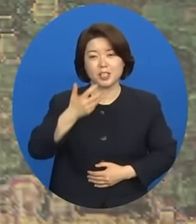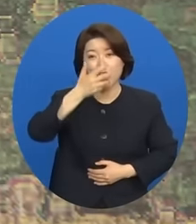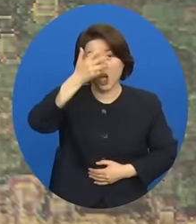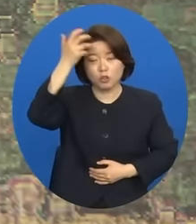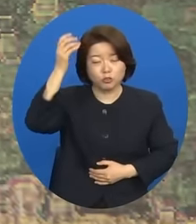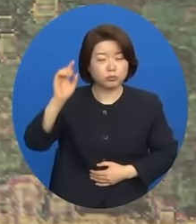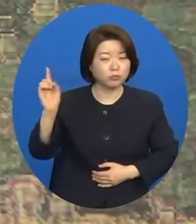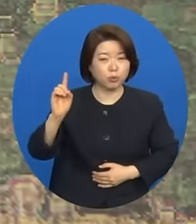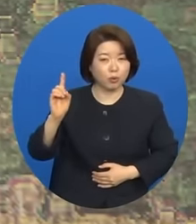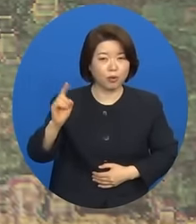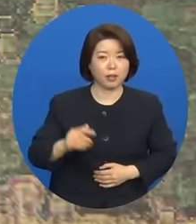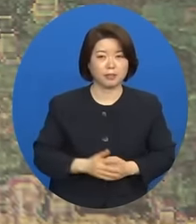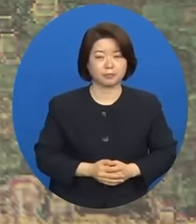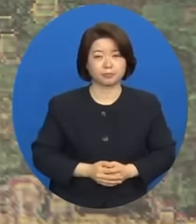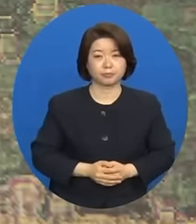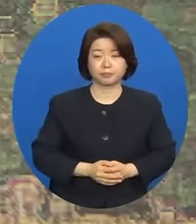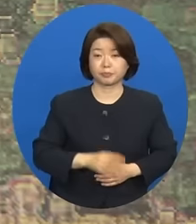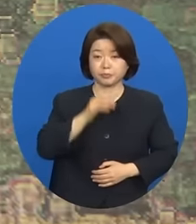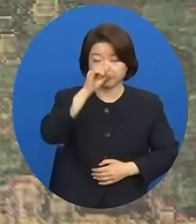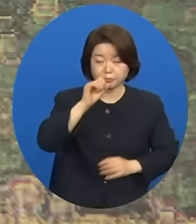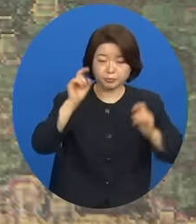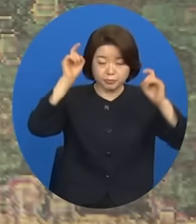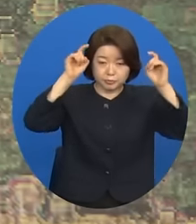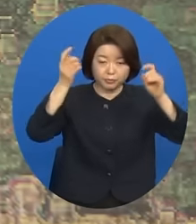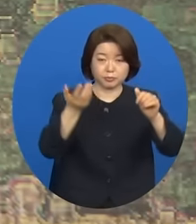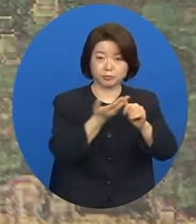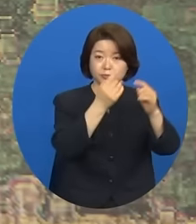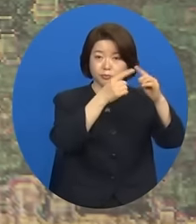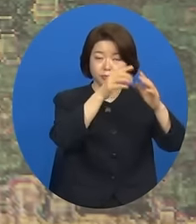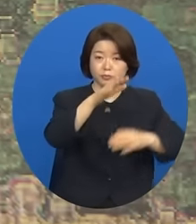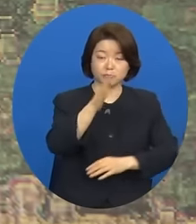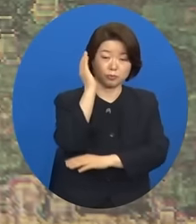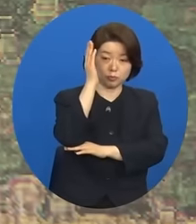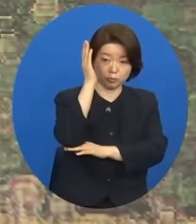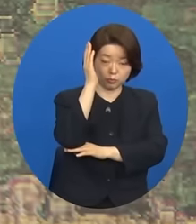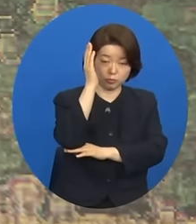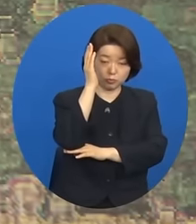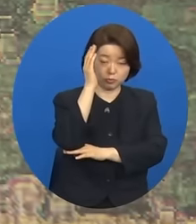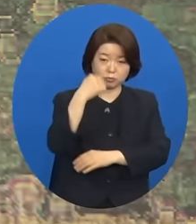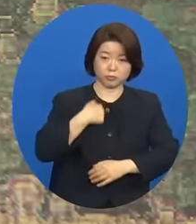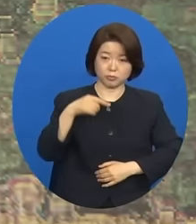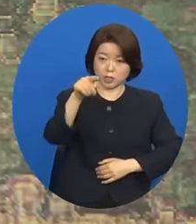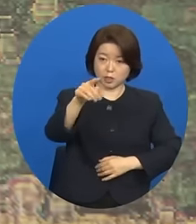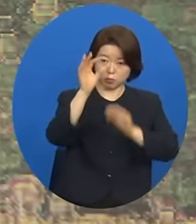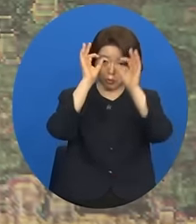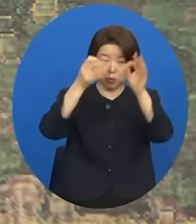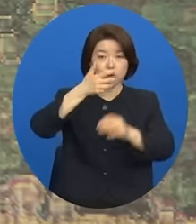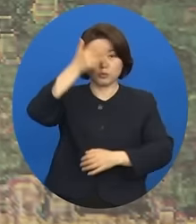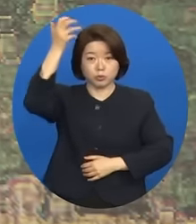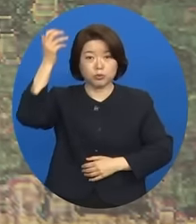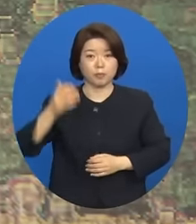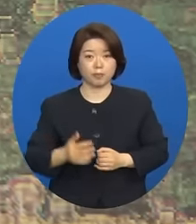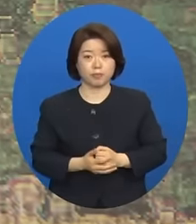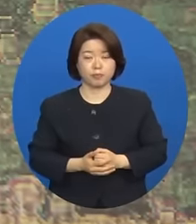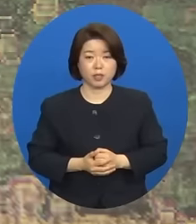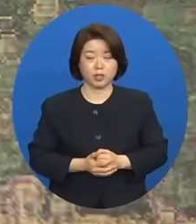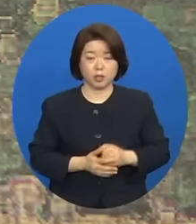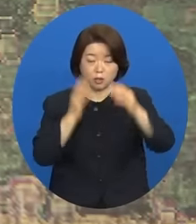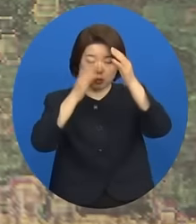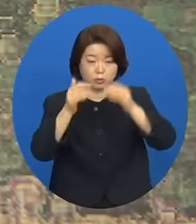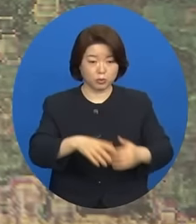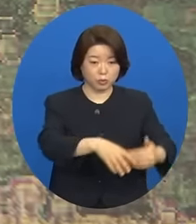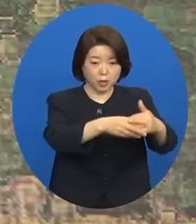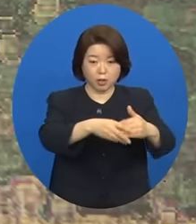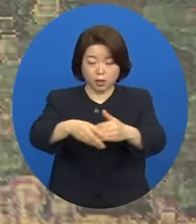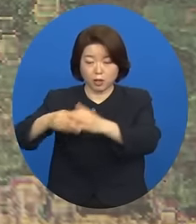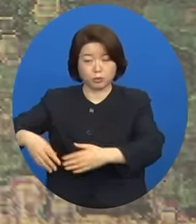꿨냐면 선한목자교회에서 설교를 하고 있는 꿈을 꾼 겁니다. 그리고 성도님들과 악수를 하면서 인사를 하는